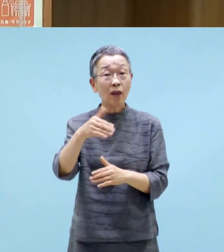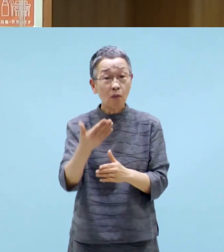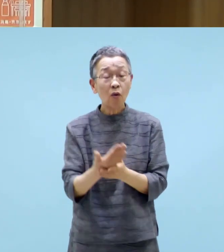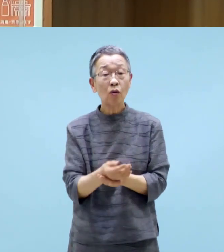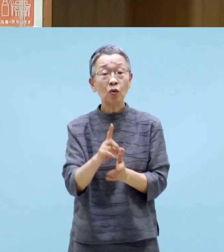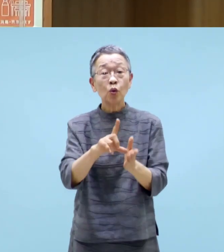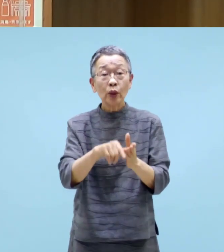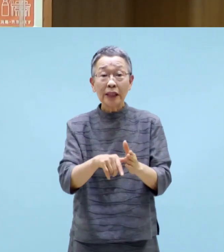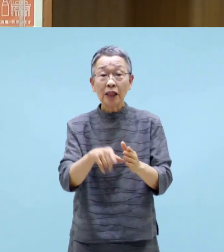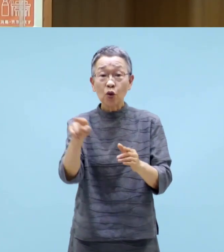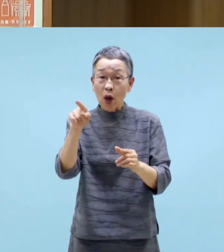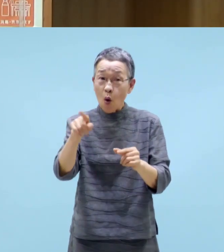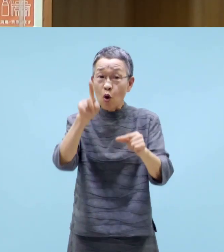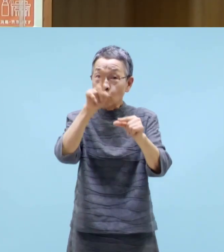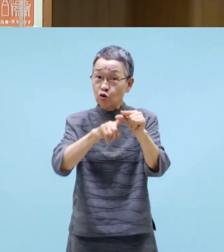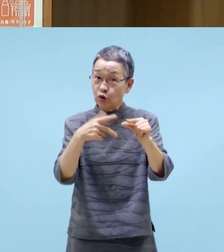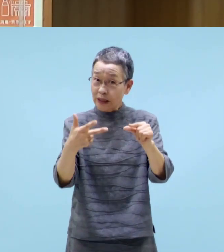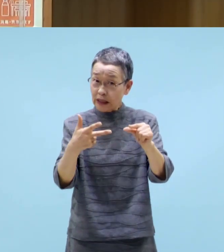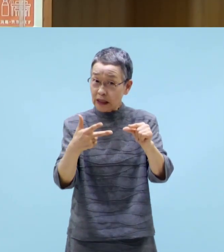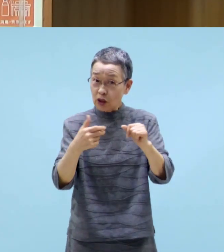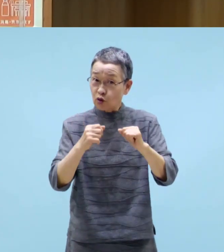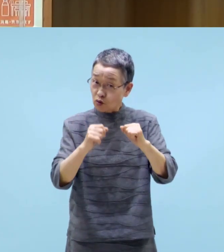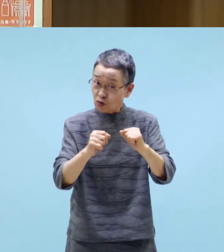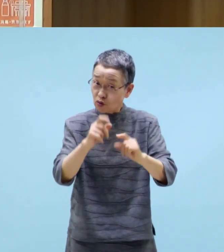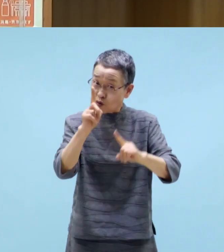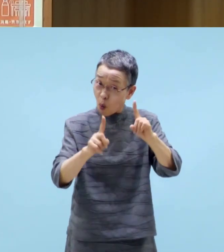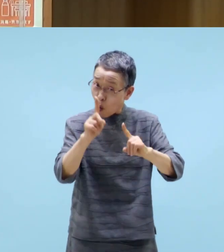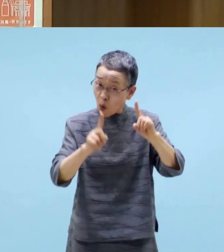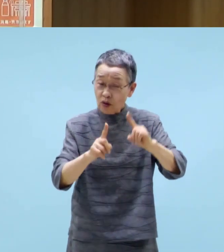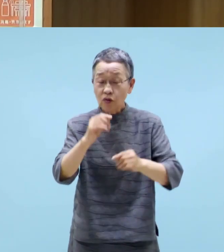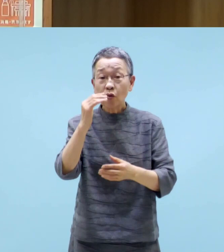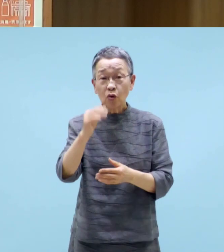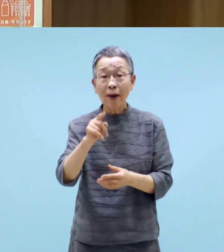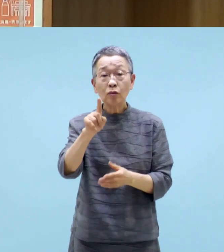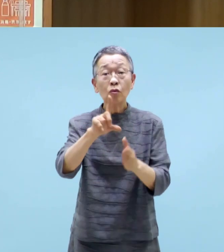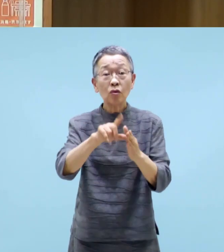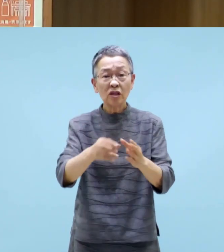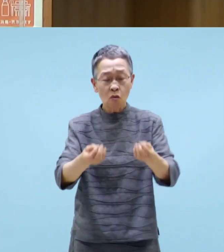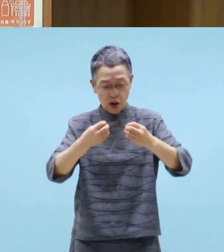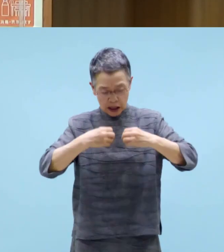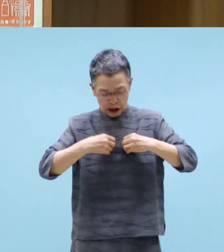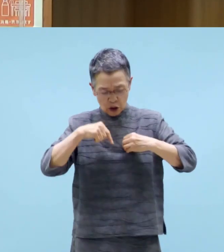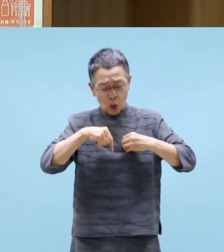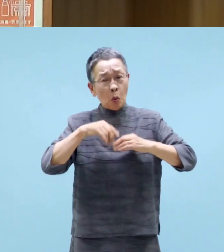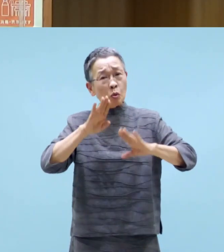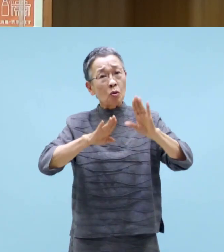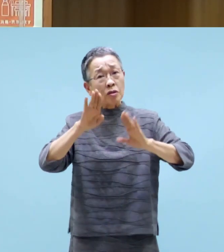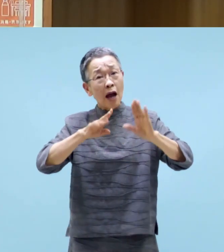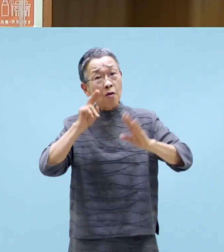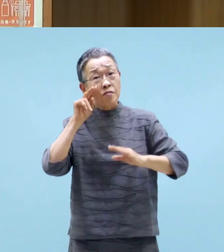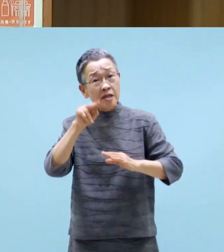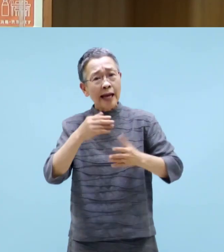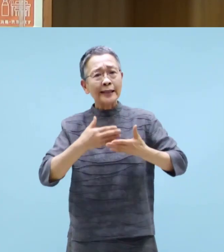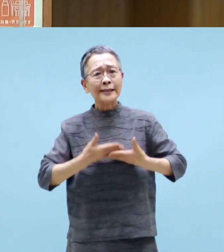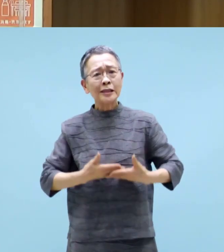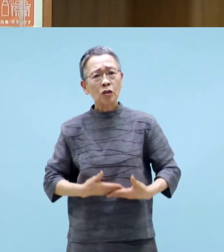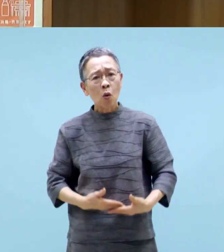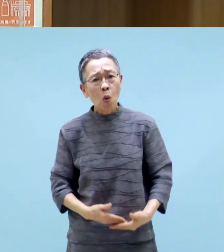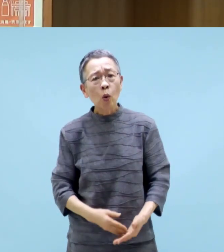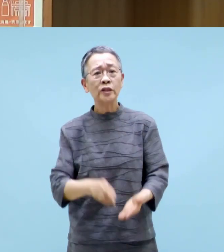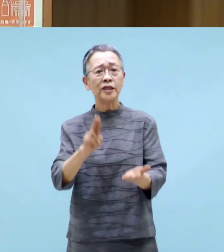中止するかどうかっていうことについては、その時の感染状況を見て慎重に検討されるということでしたけ